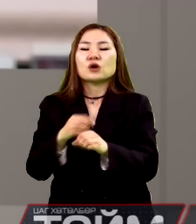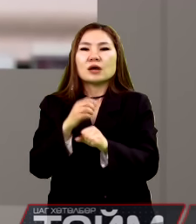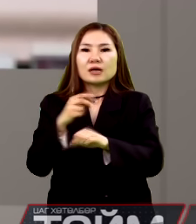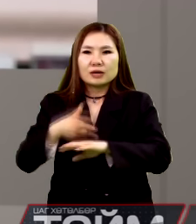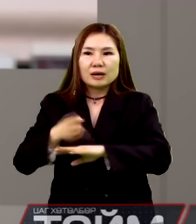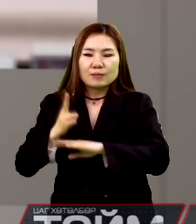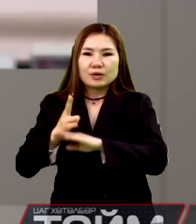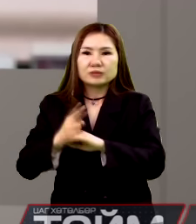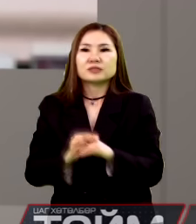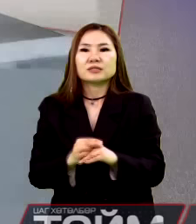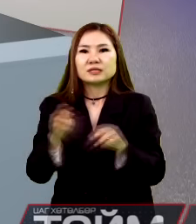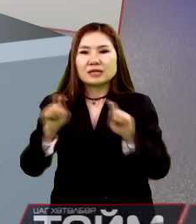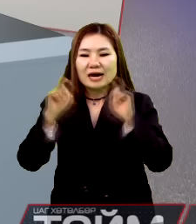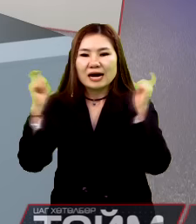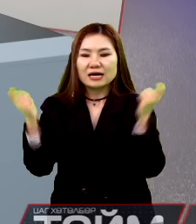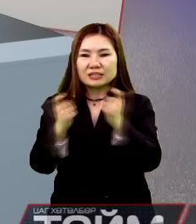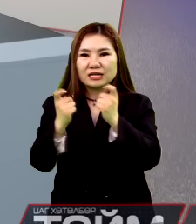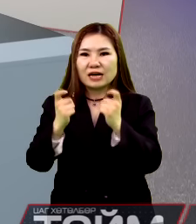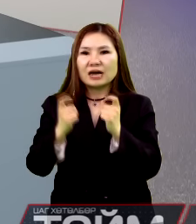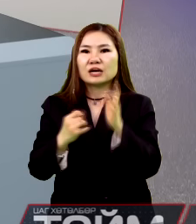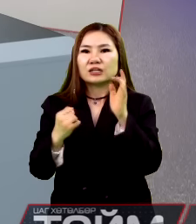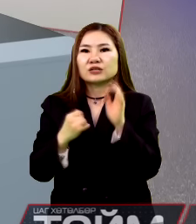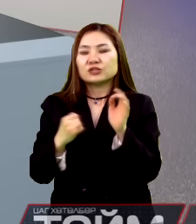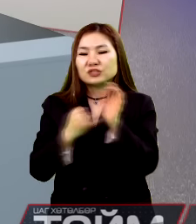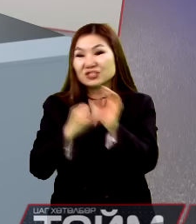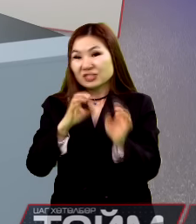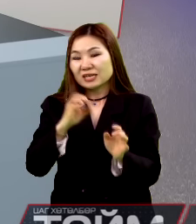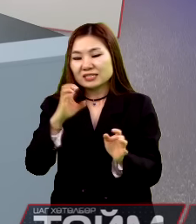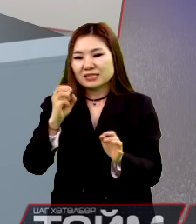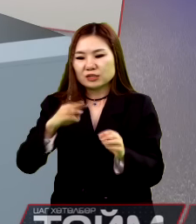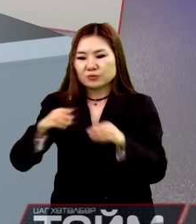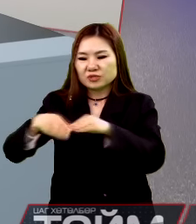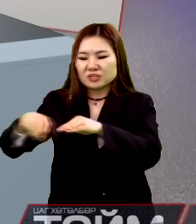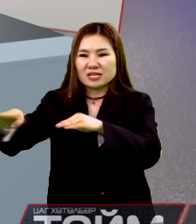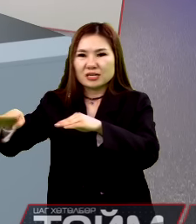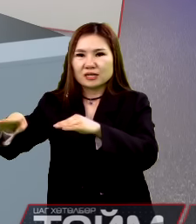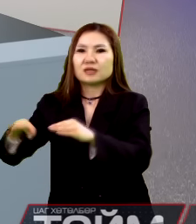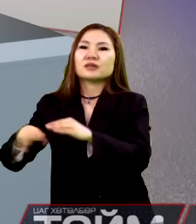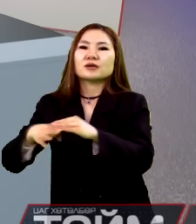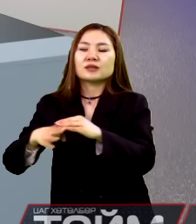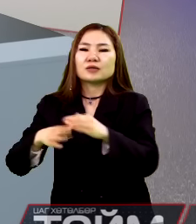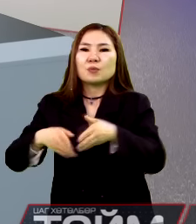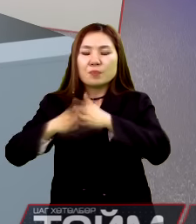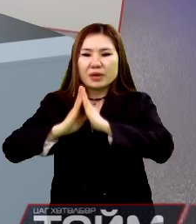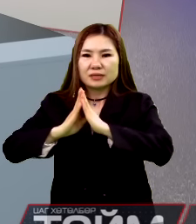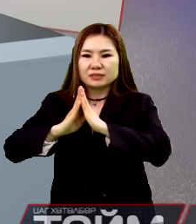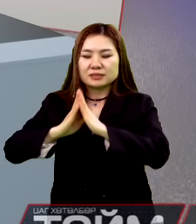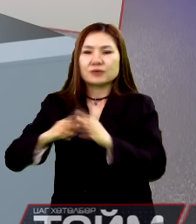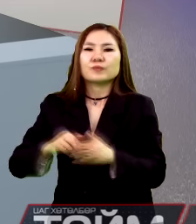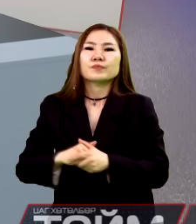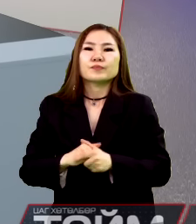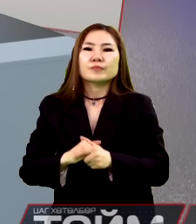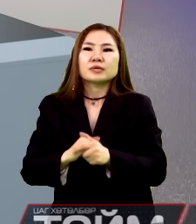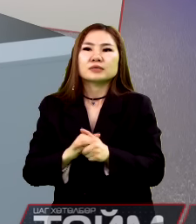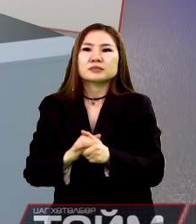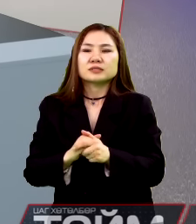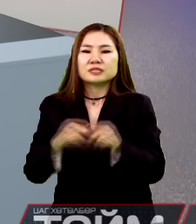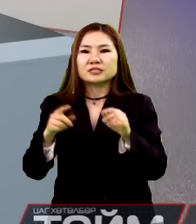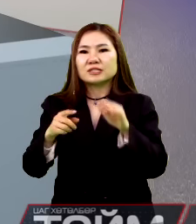хашаага тэг 60 см ингээд татаад барьцсан нийтийн эзэмшлийн нөгөө явган хүний замыг хаагаад барьцсан тийм. Тэгэхээр хотын дарга хэлж шít. Гэхдээ одоо